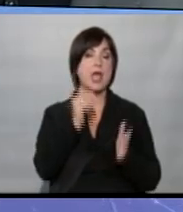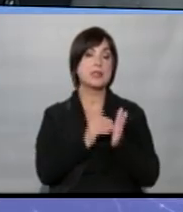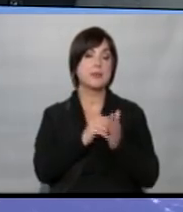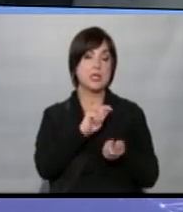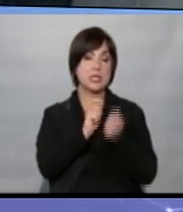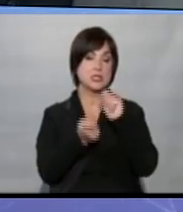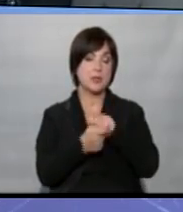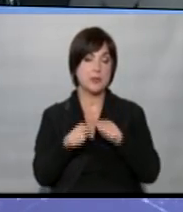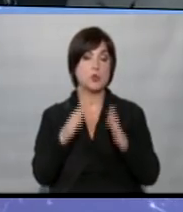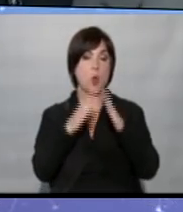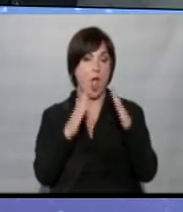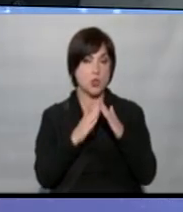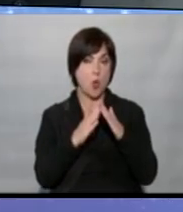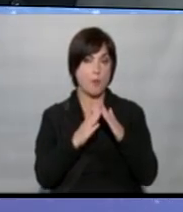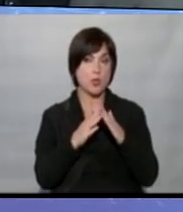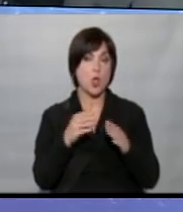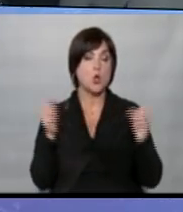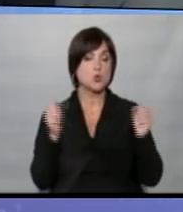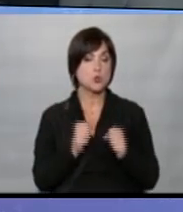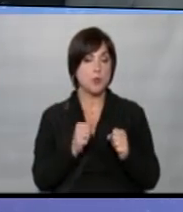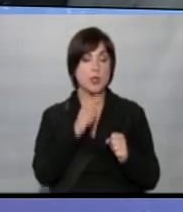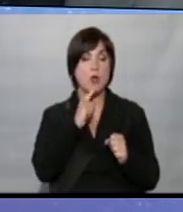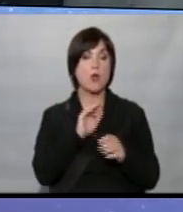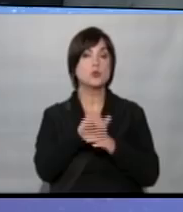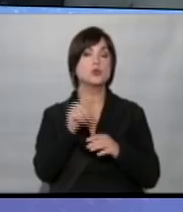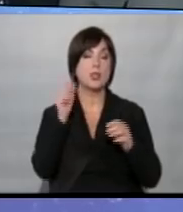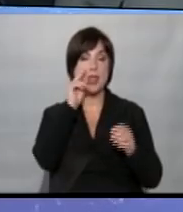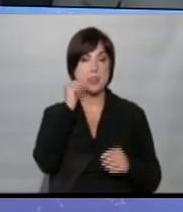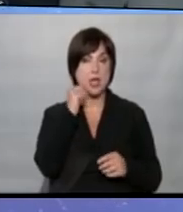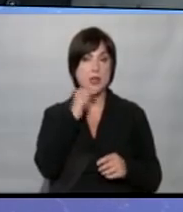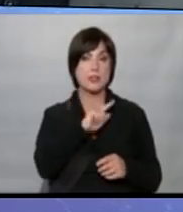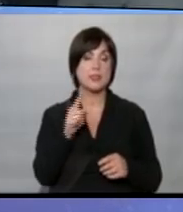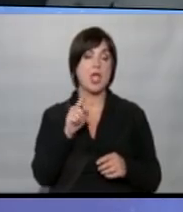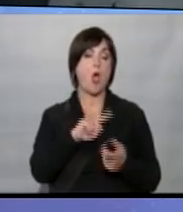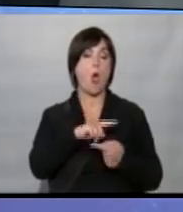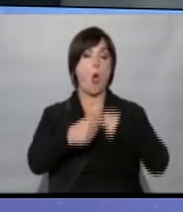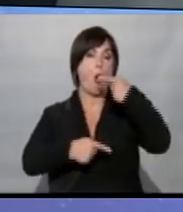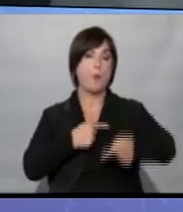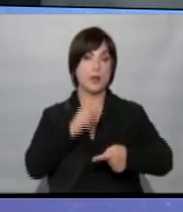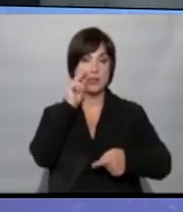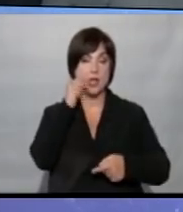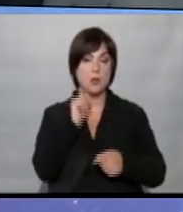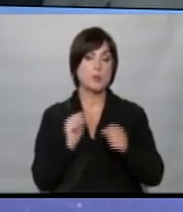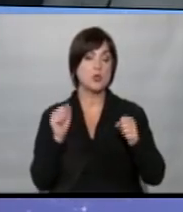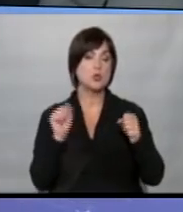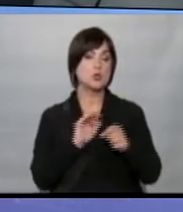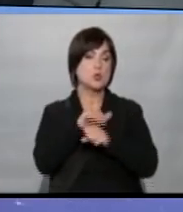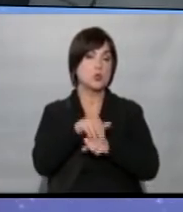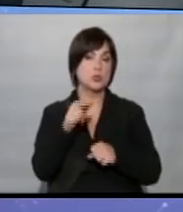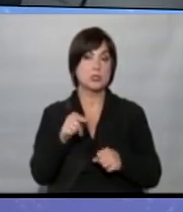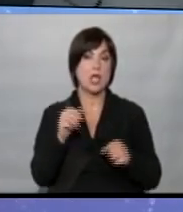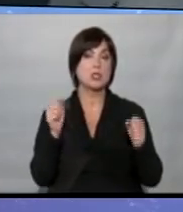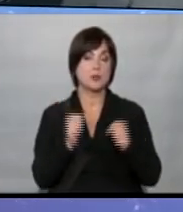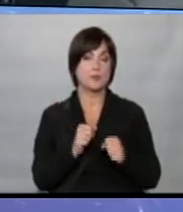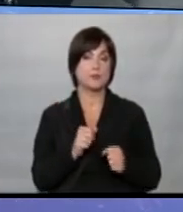се осмениме дома, од службеници кои служат на народот, не обратно, народот да им служи на службениците. Мислам дека